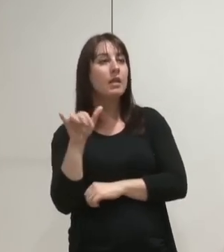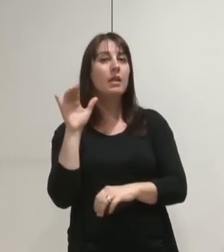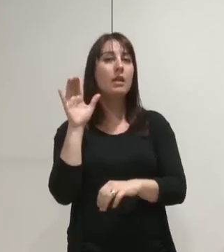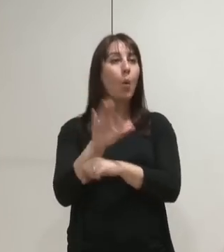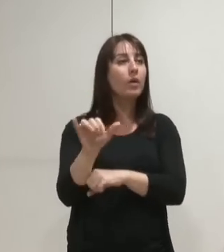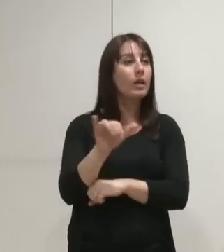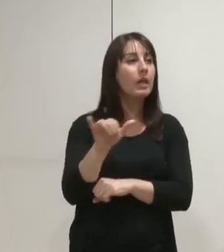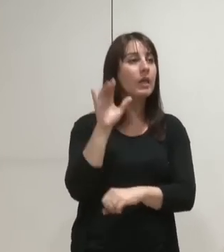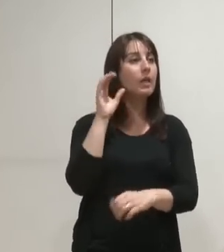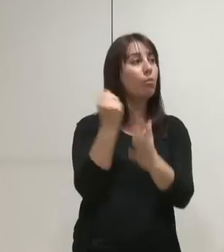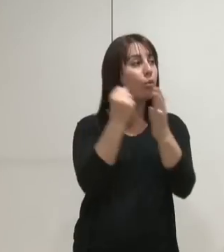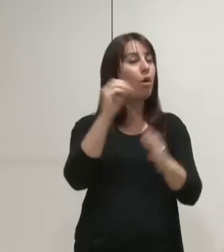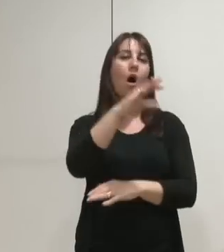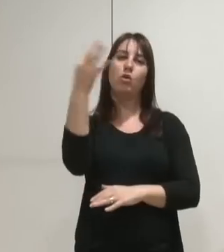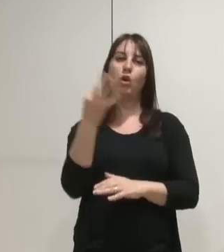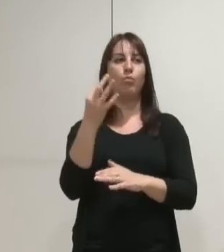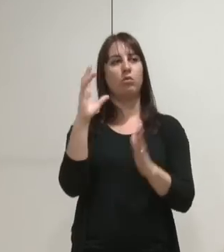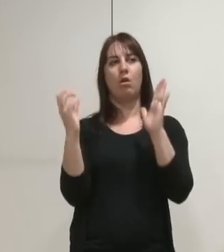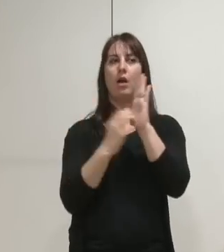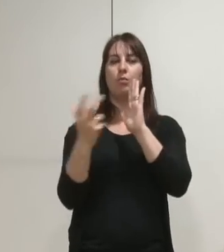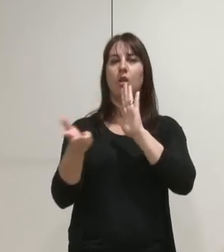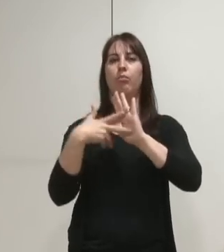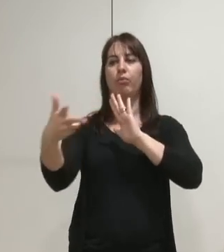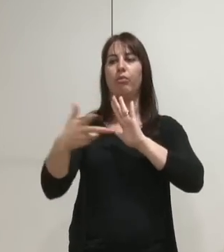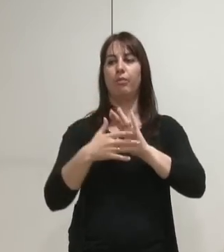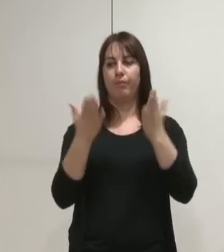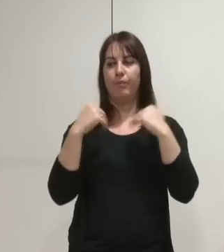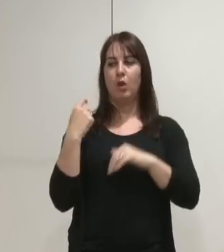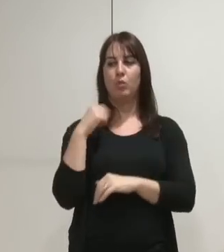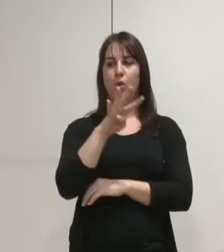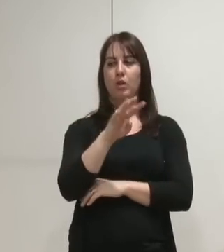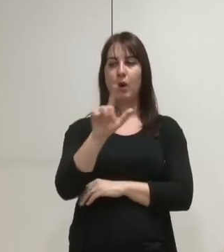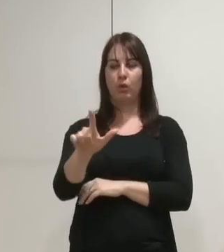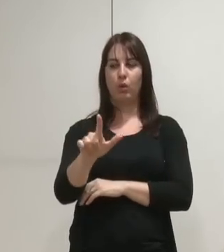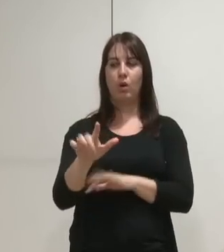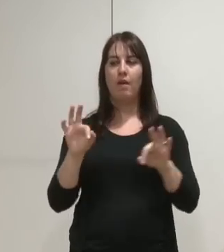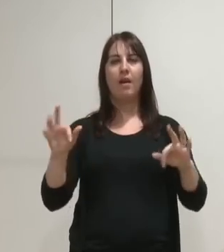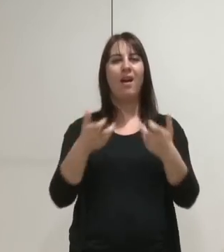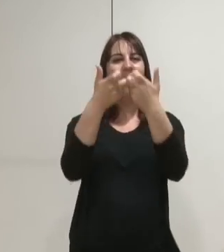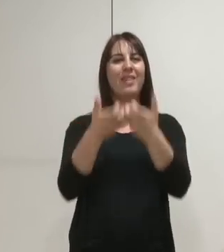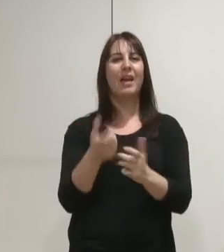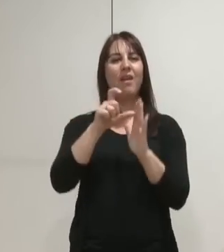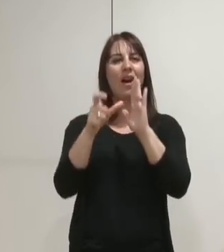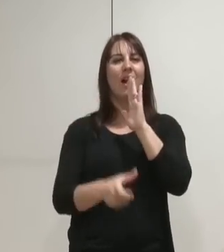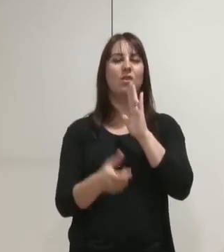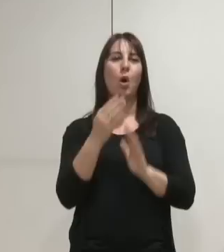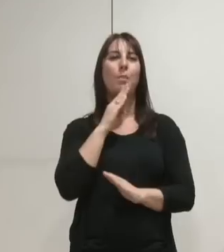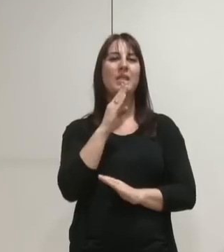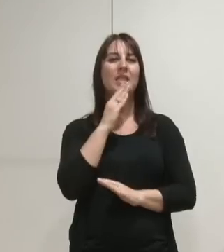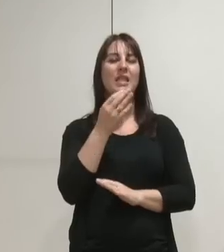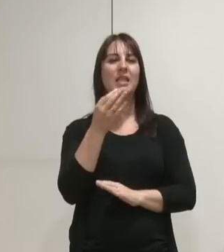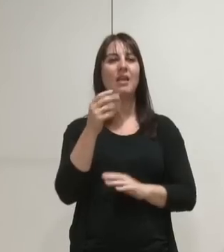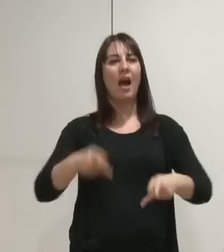pour unanimité délibération adoptée la 42 porte sur les tarifs de restaurant scolair des ateliers